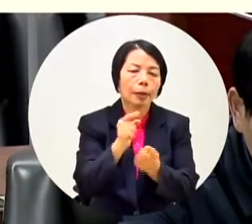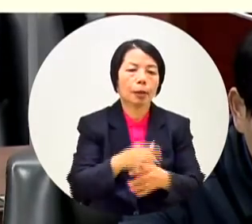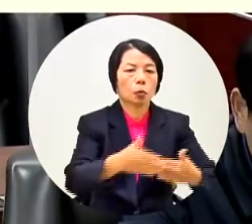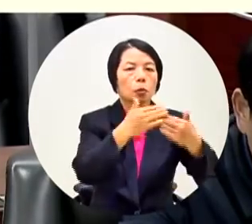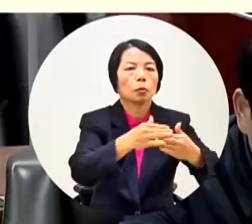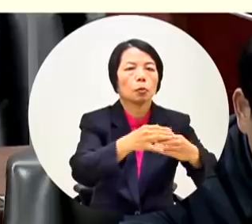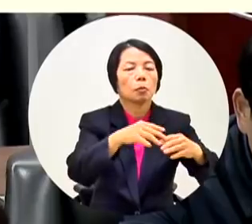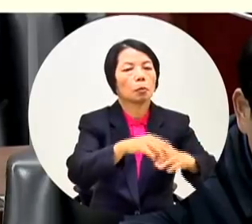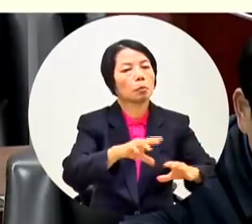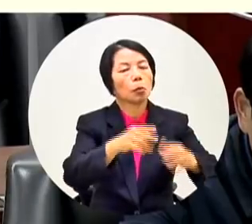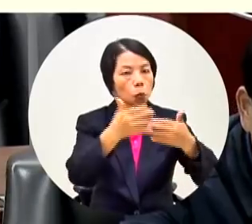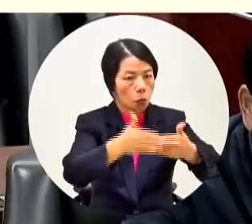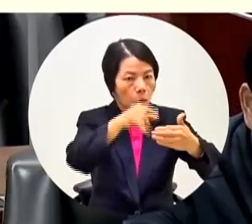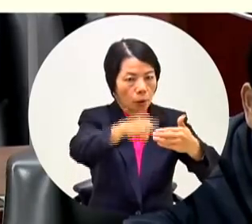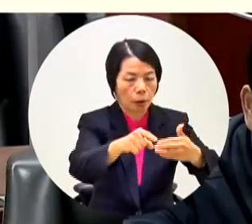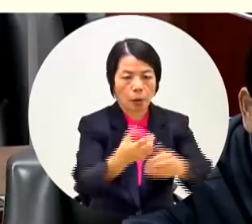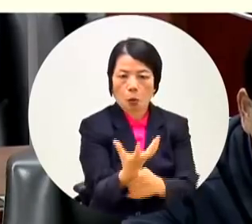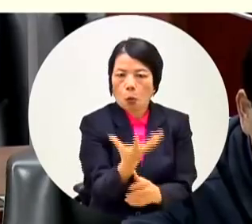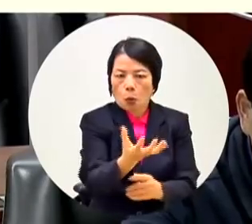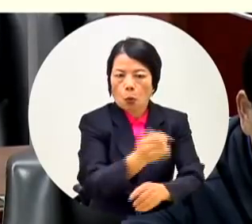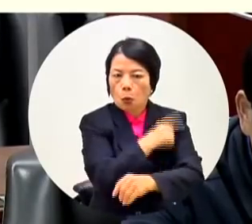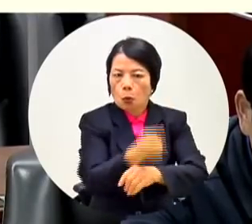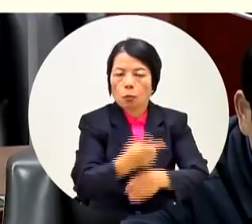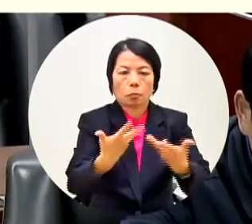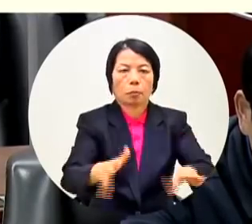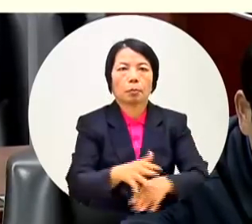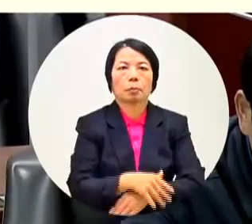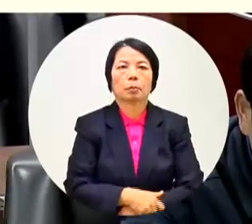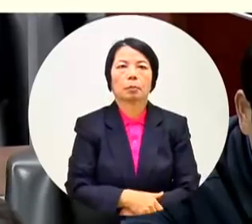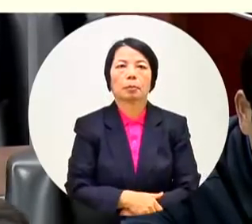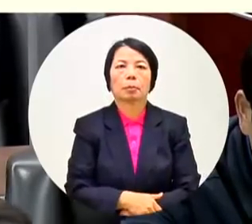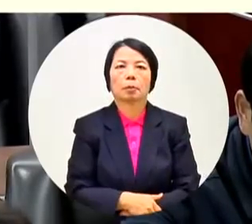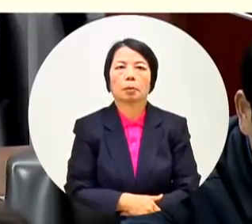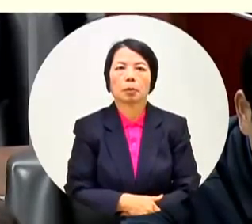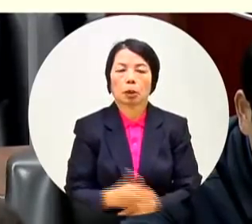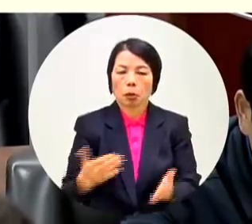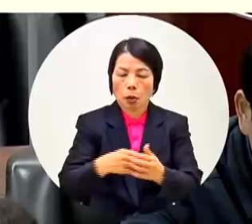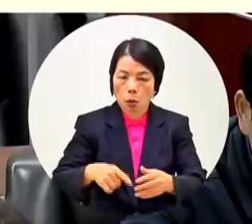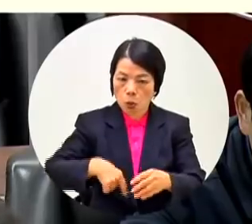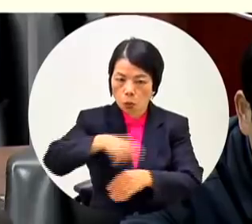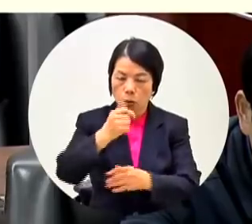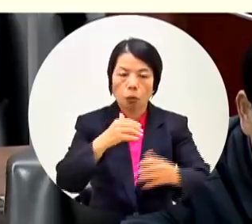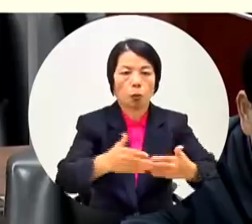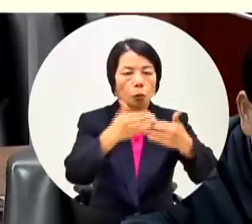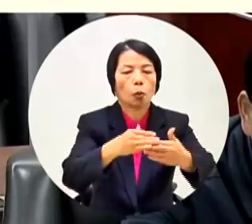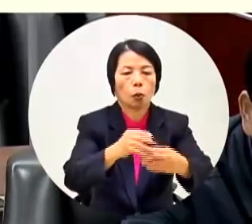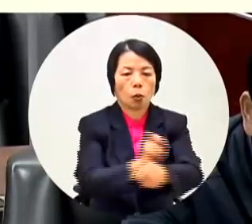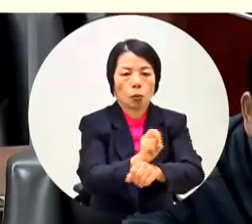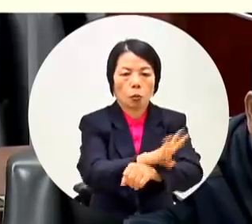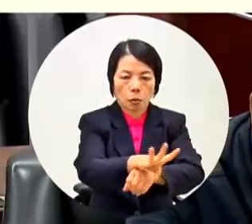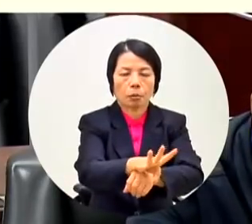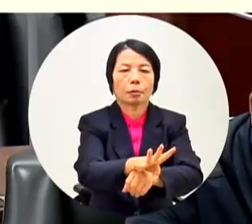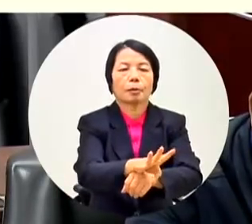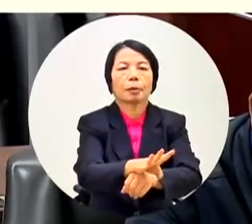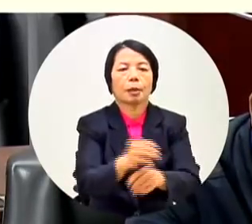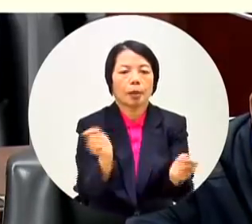多。我们现在可能哦，咱到中国大陆可能24点钟就到啊，咱到加拿大，咱